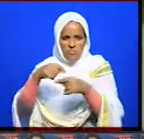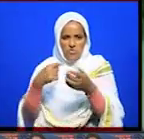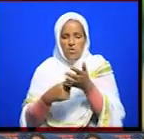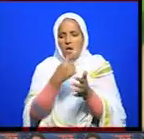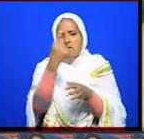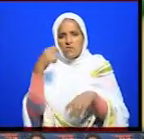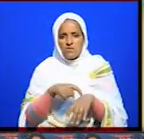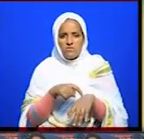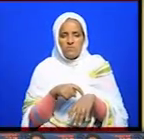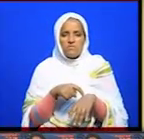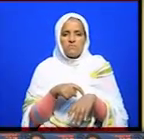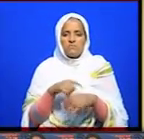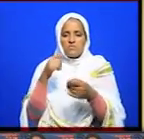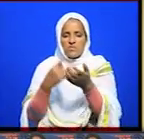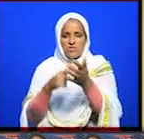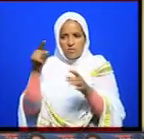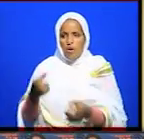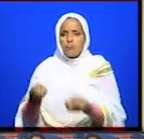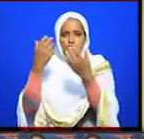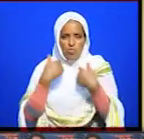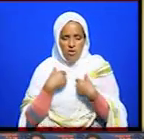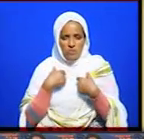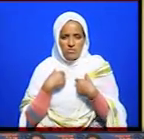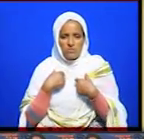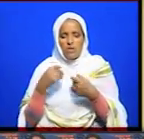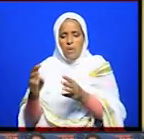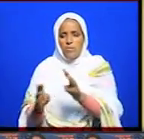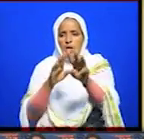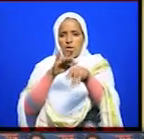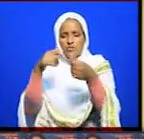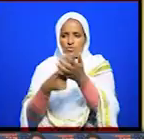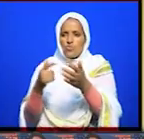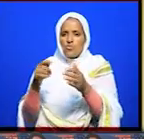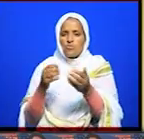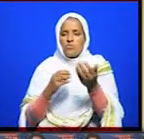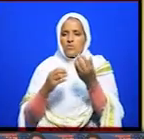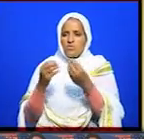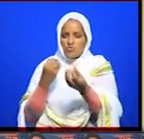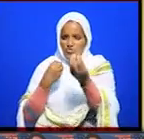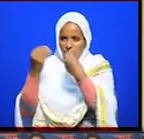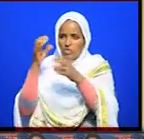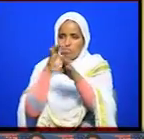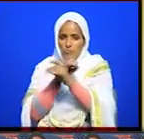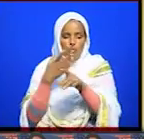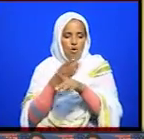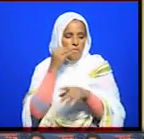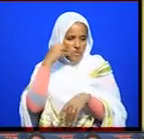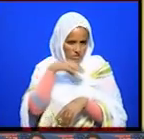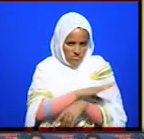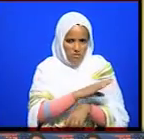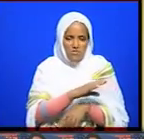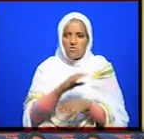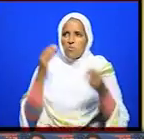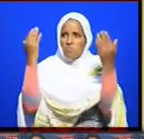ያው አልፎ አልፎ ነው የሚመጡት። እንዲሁ አንዳንዴ እንግዳ ነው እንደዛ ቢሆን ብዛት ነው መንገድ ላይ ስለሆን